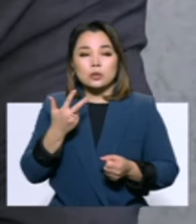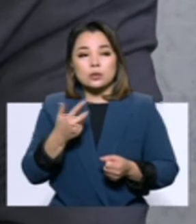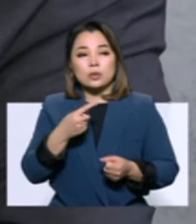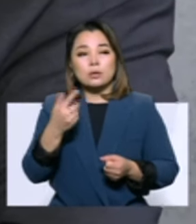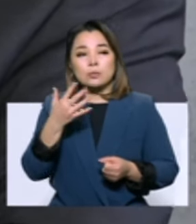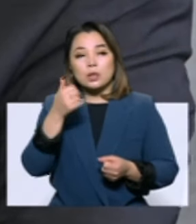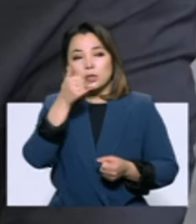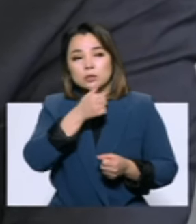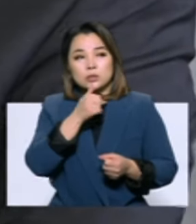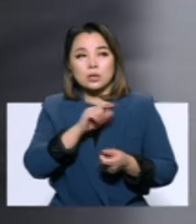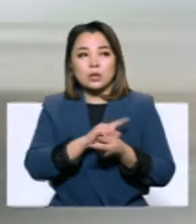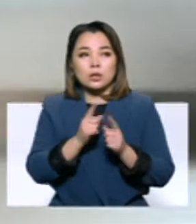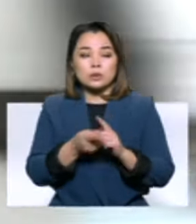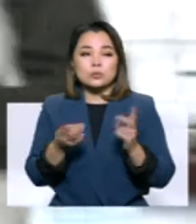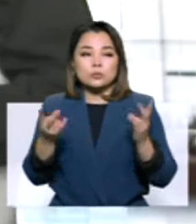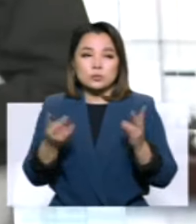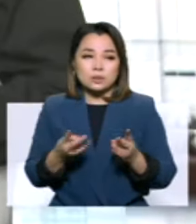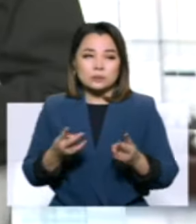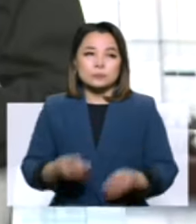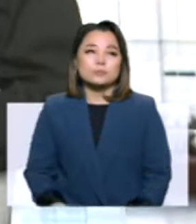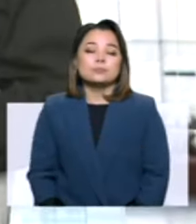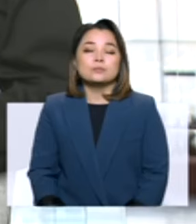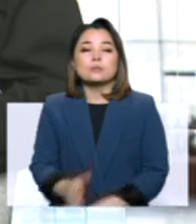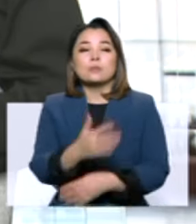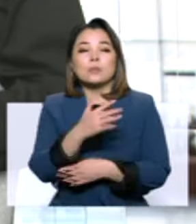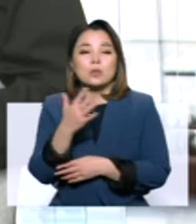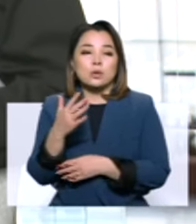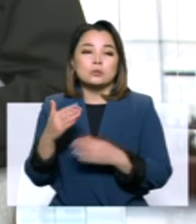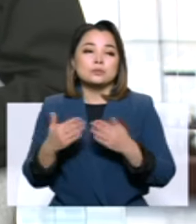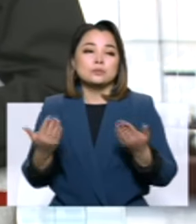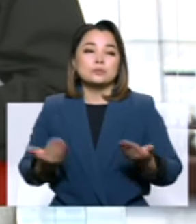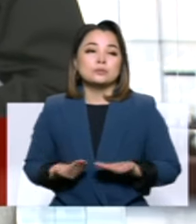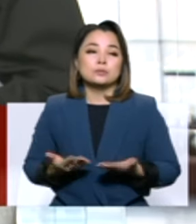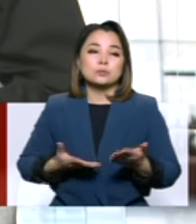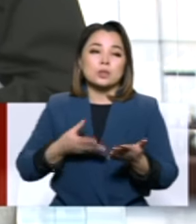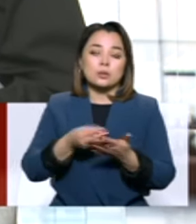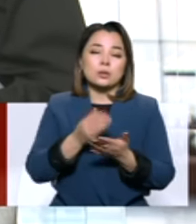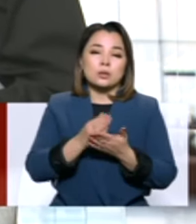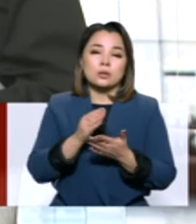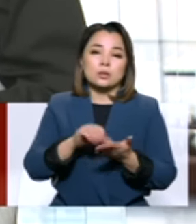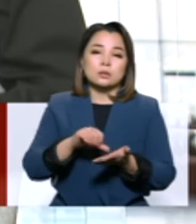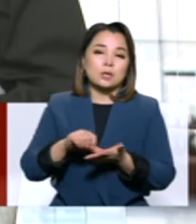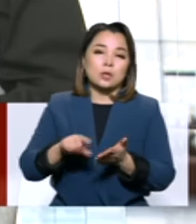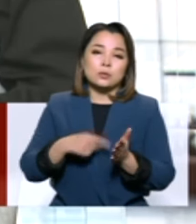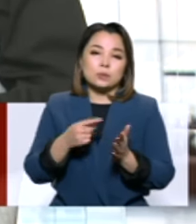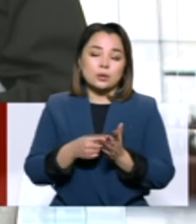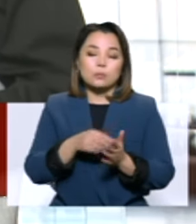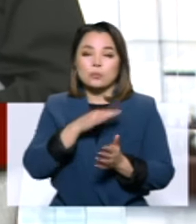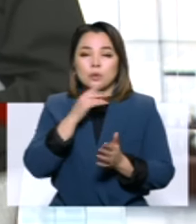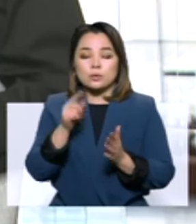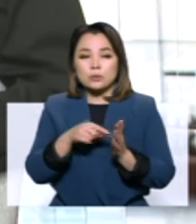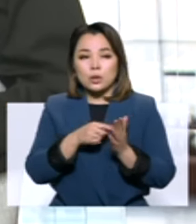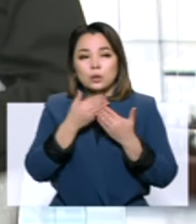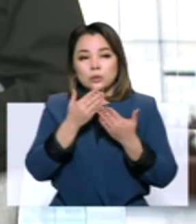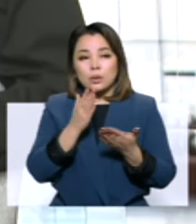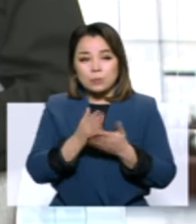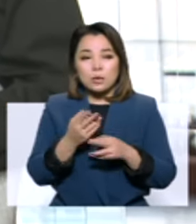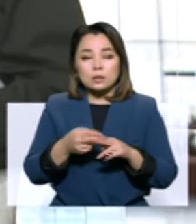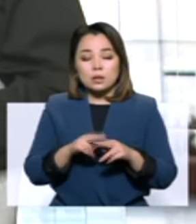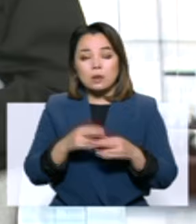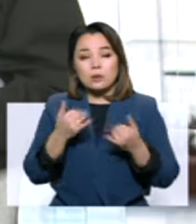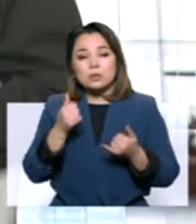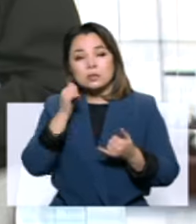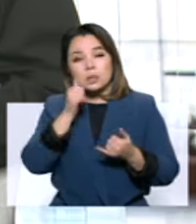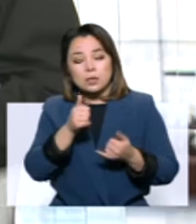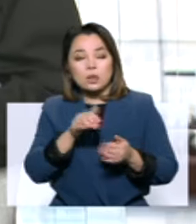жылдың арасында ауыстырылып тұру керек. Орманшылардың тұрғын үй төлемдеріне қатысты мәселені көтеріп жүргеніне де талай жыл болды. Бірақ бұл бүгін